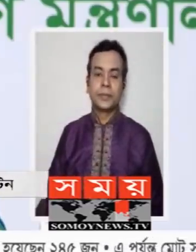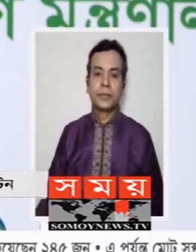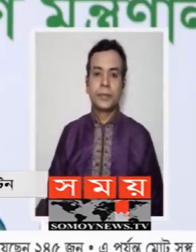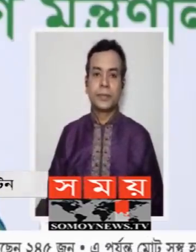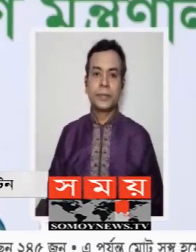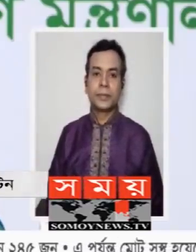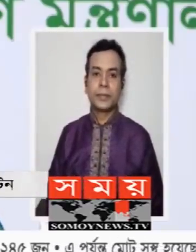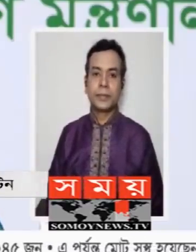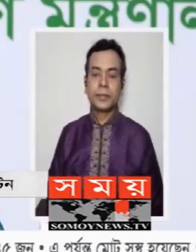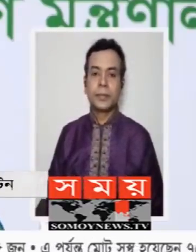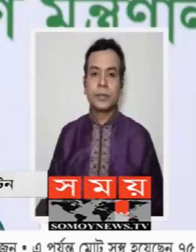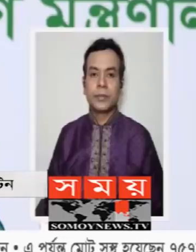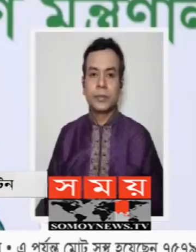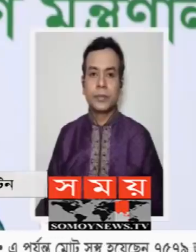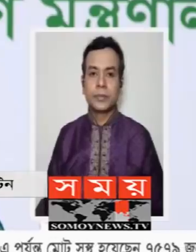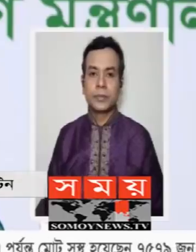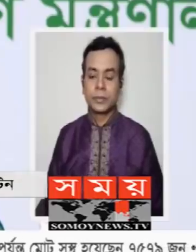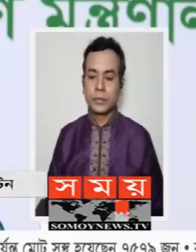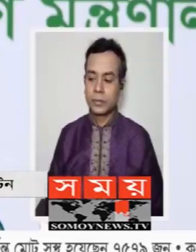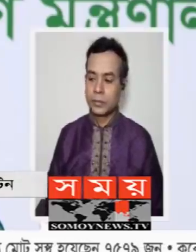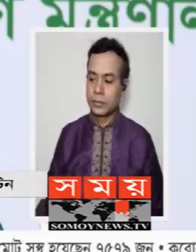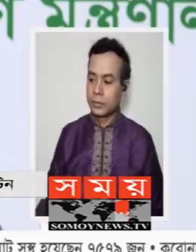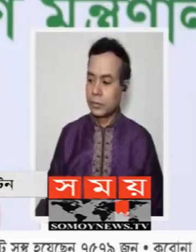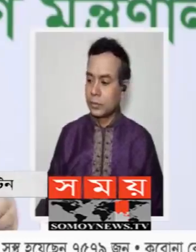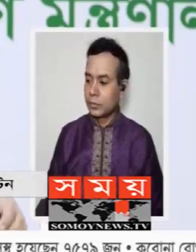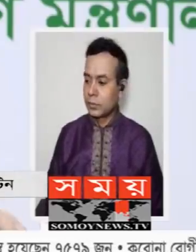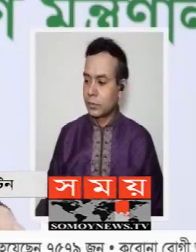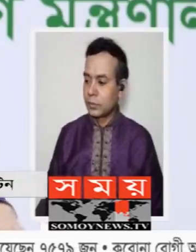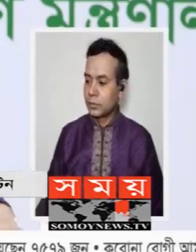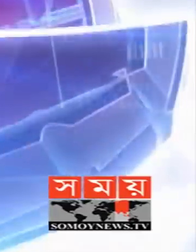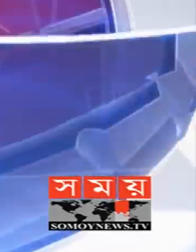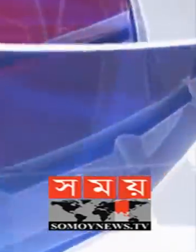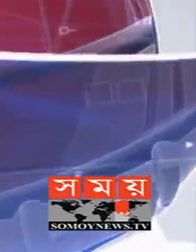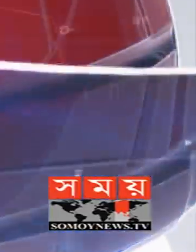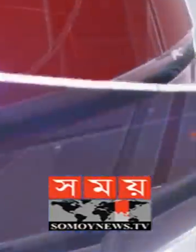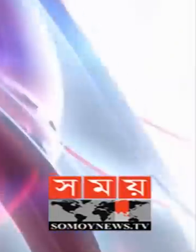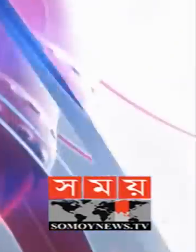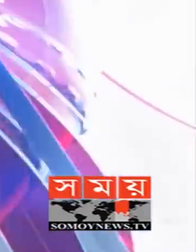রাখুন, সুস্থ থাকুন, ভালো থাকুন। সবাইকে অনেক অনেক ধন্যবাদ। আসসালামু আলাইকুম।